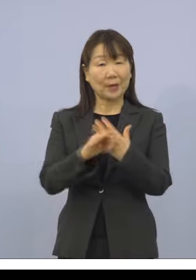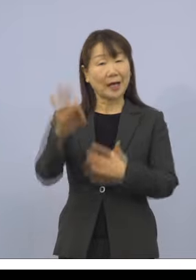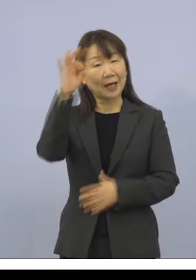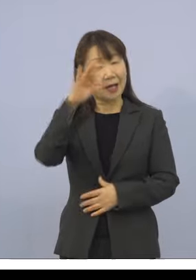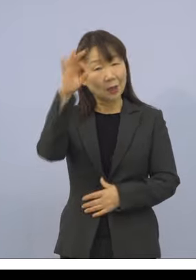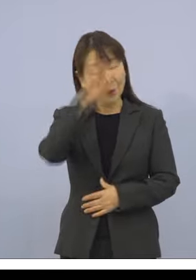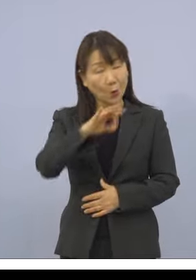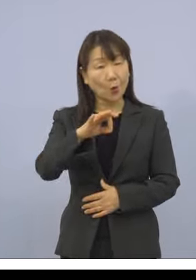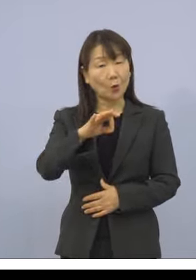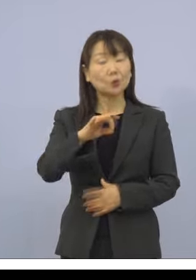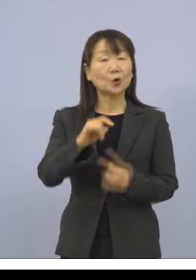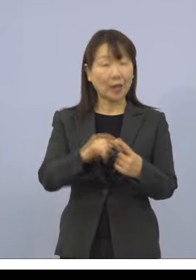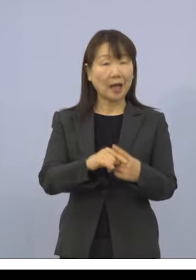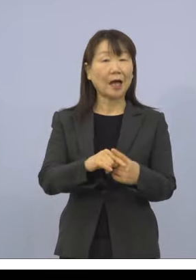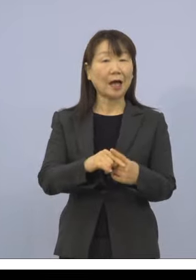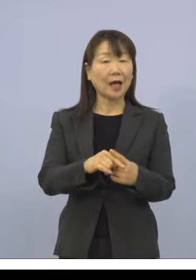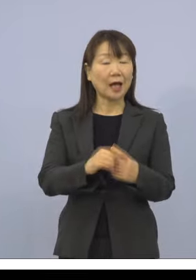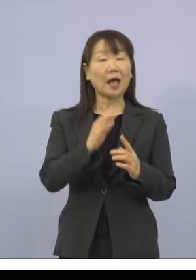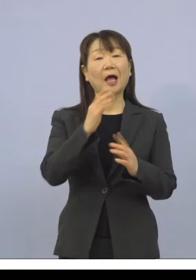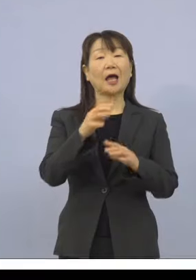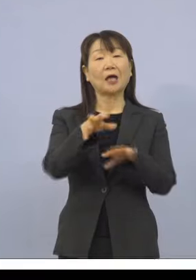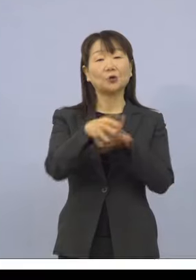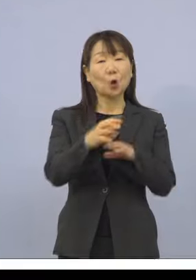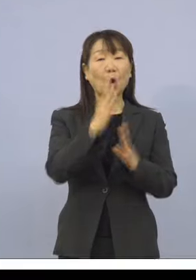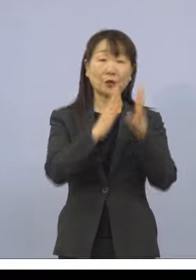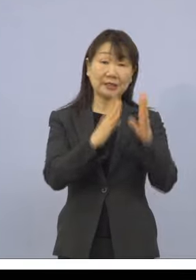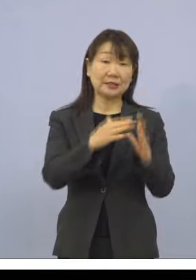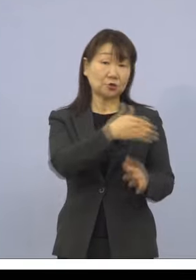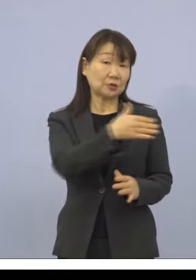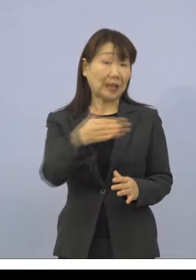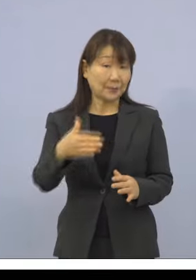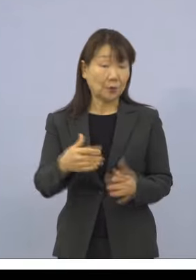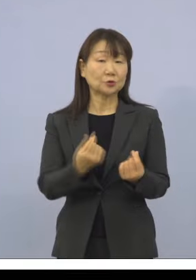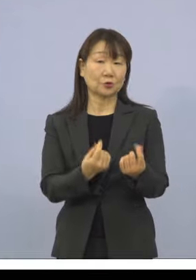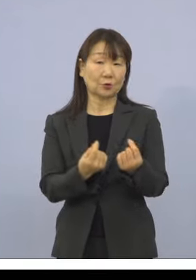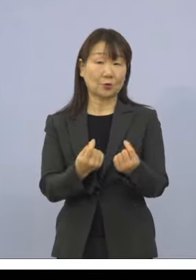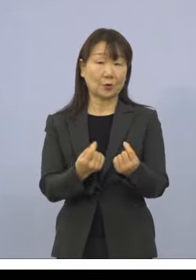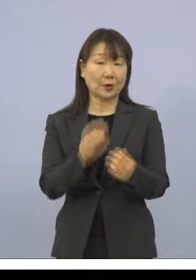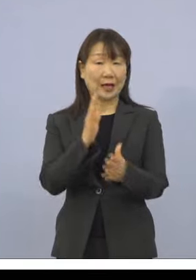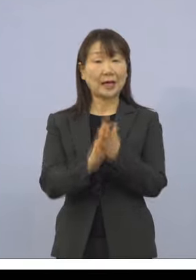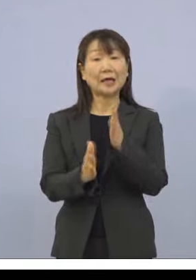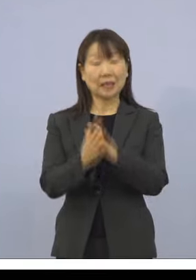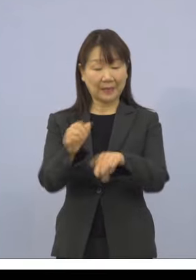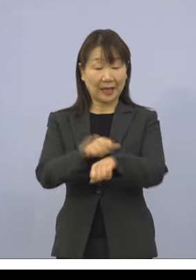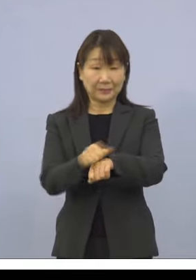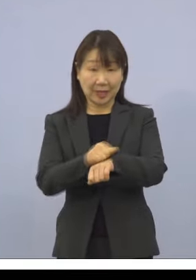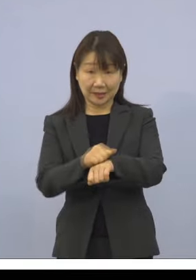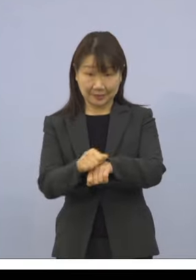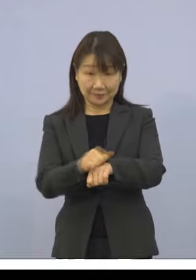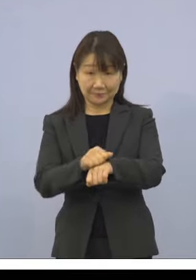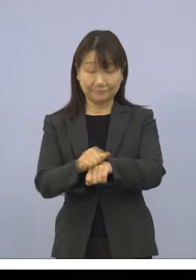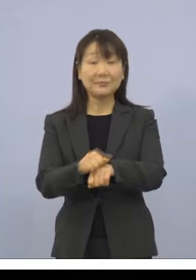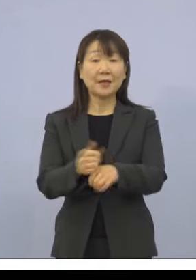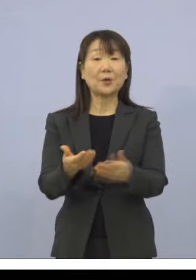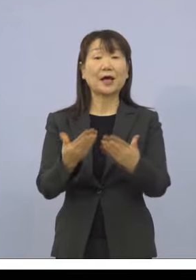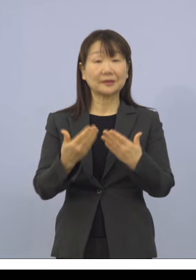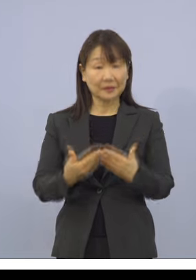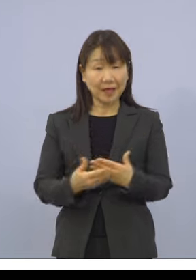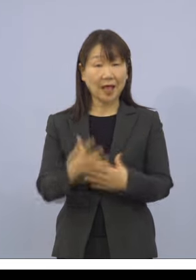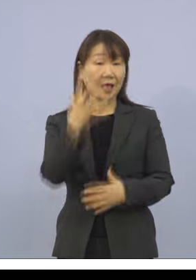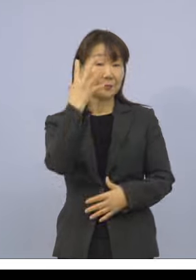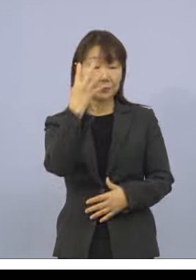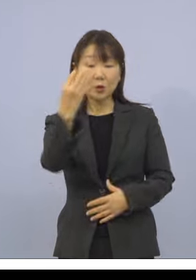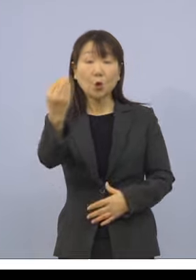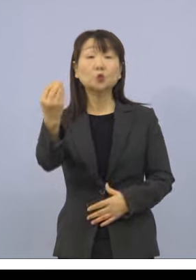めてでありますし農林水産も含めてでありますが、改めて磨き上げをしていただいて、魅力